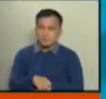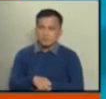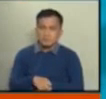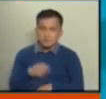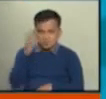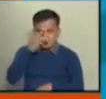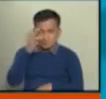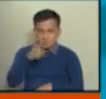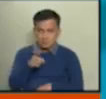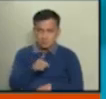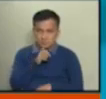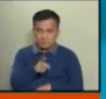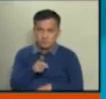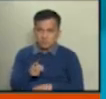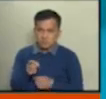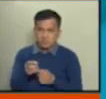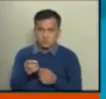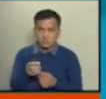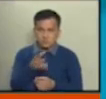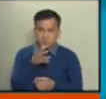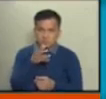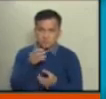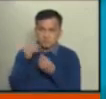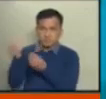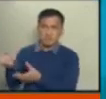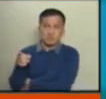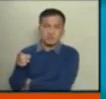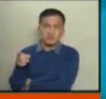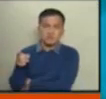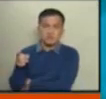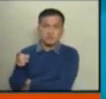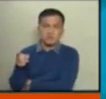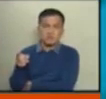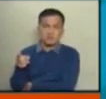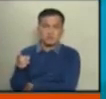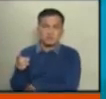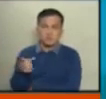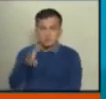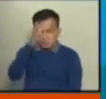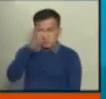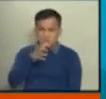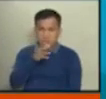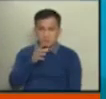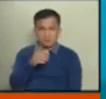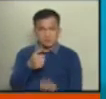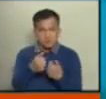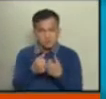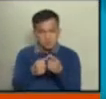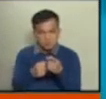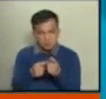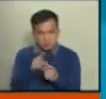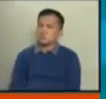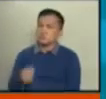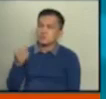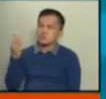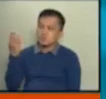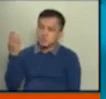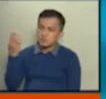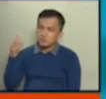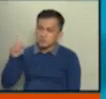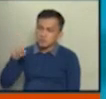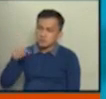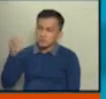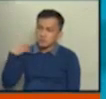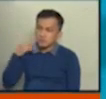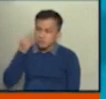Nag-aalala siya. Totoo ba na pinaubaya ka ng mama mo dyan sa parents ng boyfriend mo? Opo. Nung